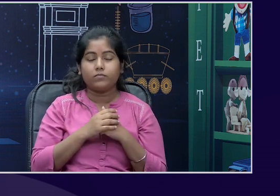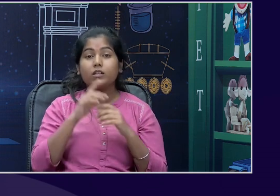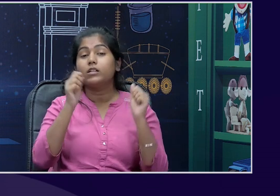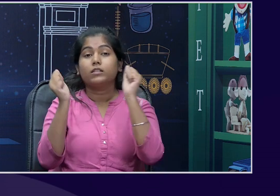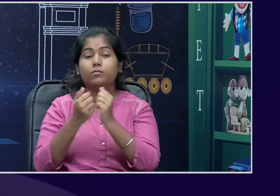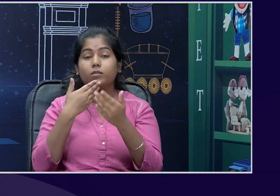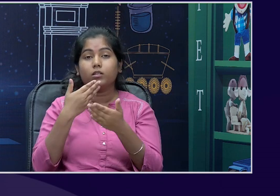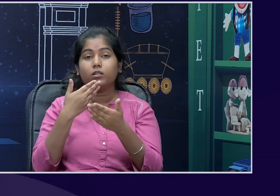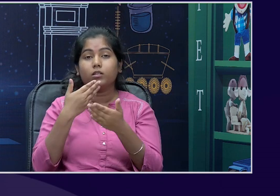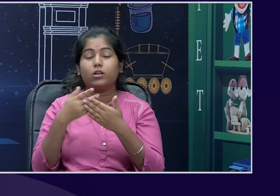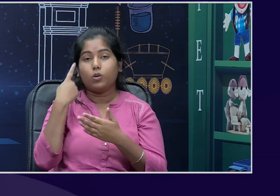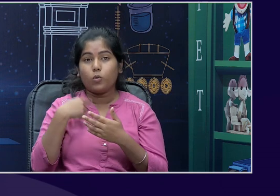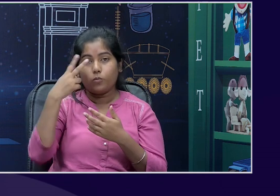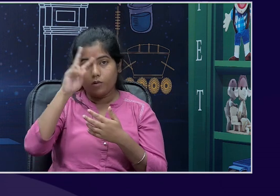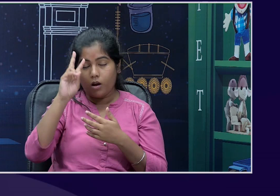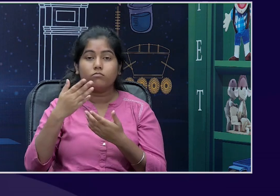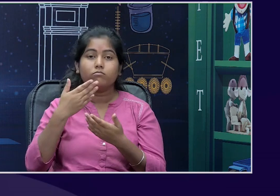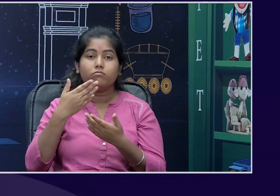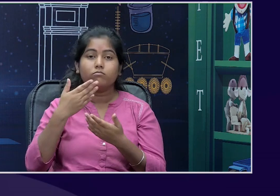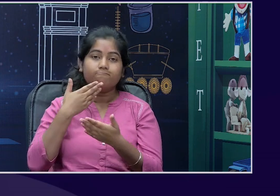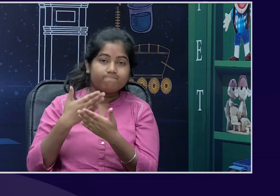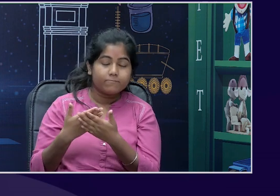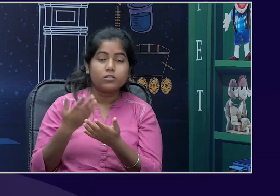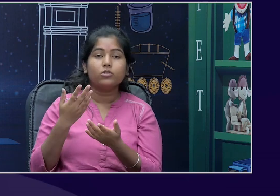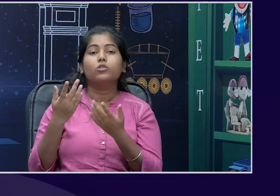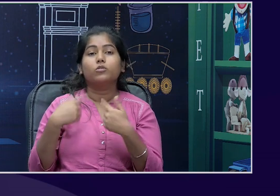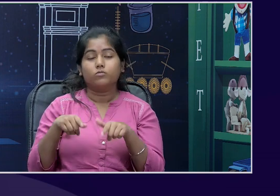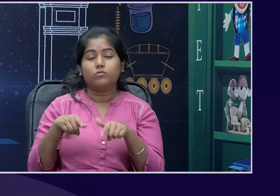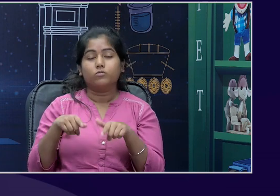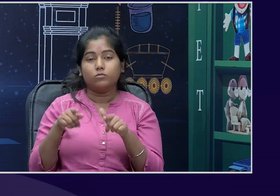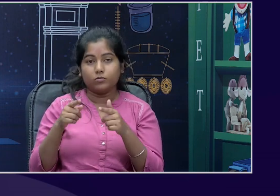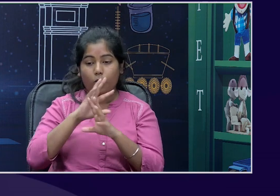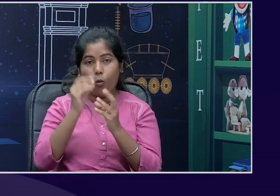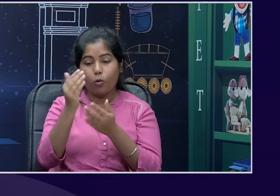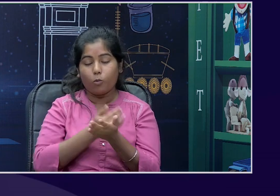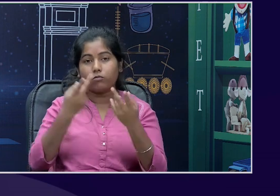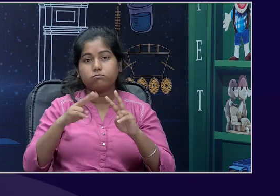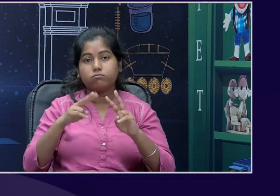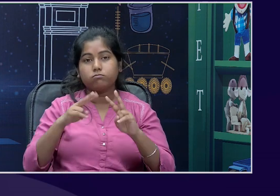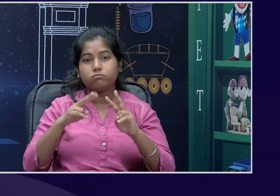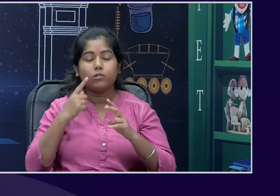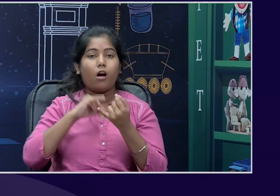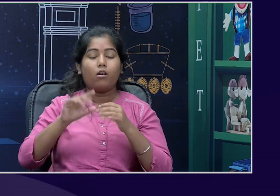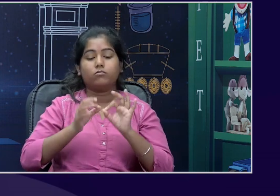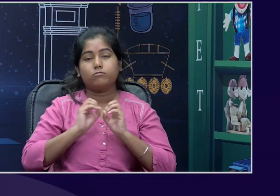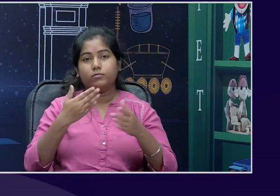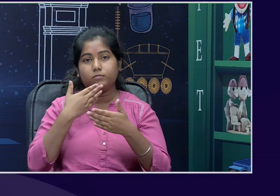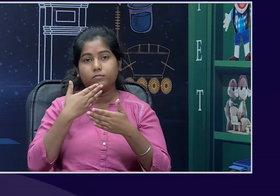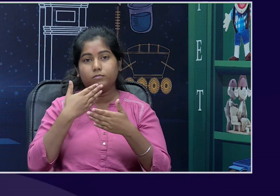साथ ही हम अपनी साइन लैंग्वेज इंटरप्रेटर पायल आपको भी बहुत बहुत धन्यवाद करते हैं, आपने इतने अच्छे से ये पूरा सेशन इंटरप्रेट किया, थैंक यू सो वेरी